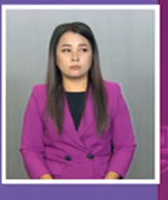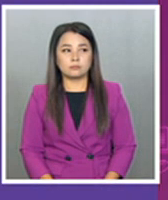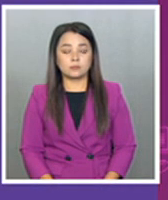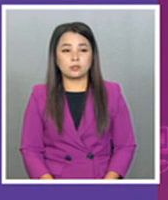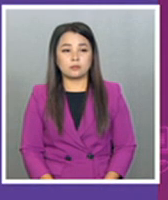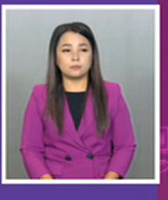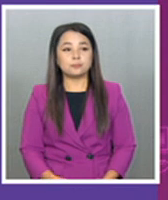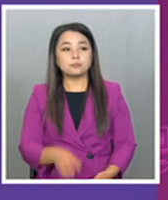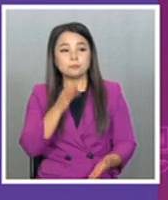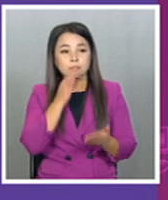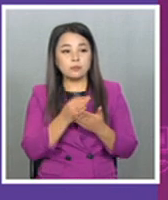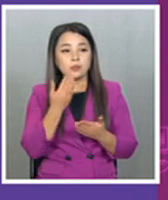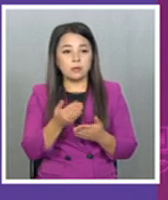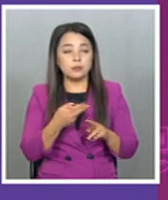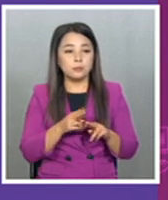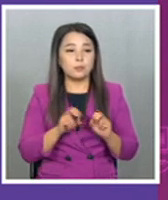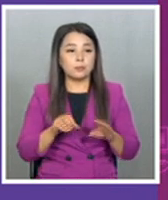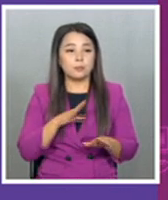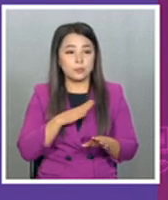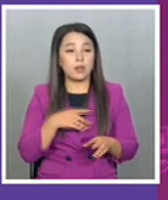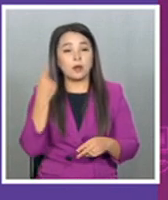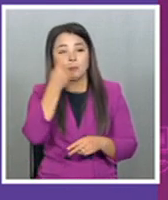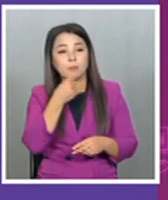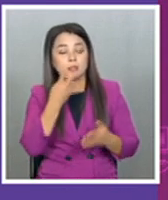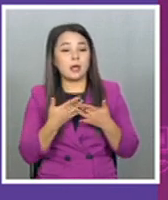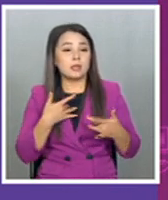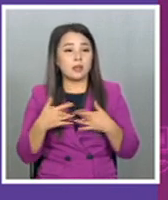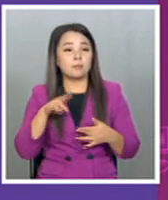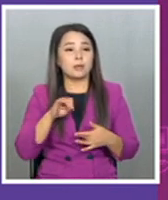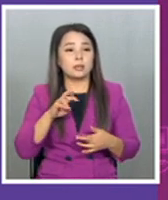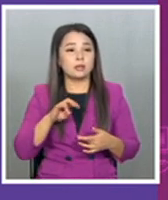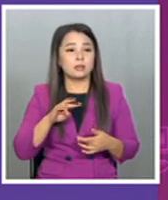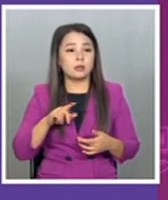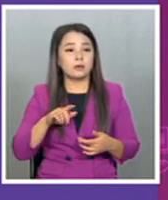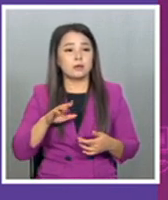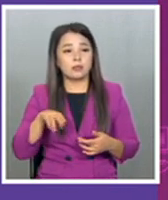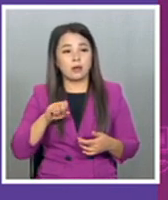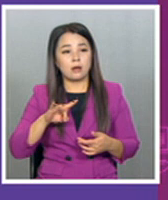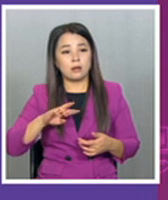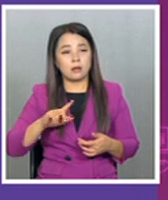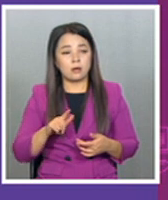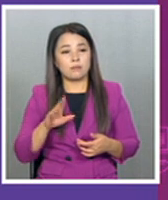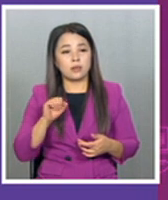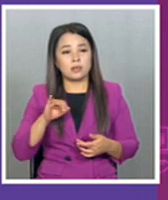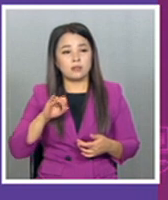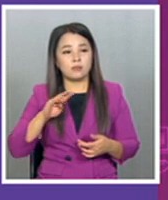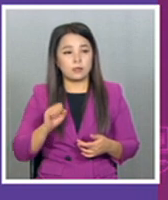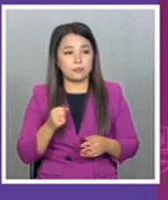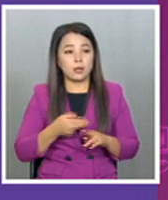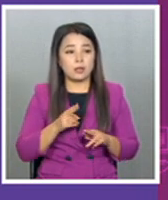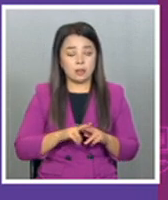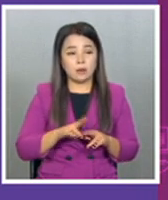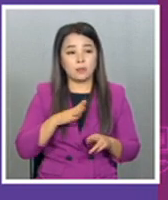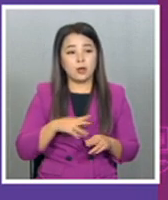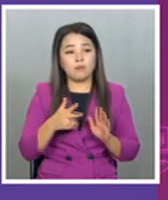Ваши ответы могут быть такими. Портрет героя Пенигиной Дарьи Васильевны. Ей за 80 лет. Она